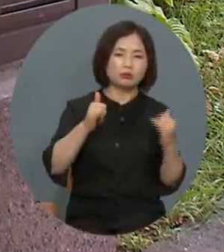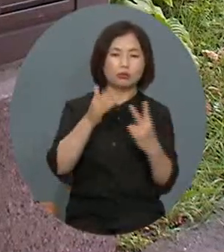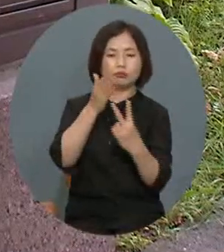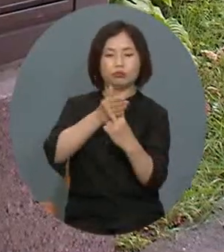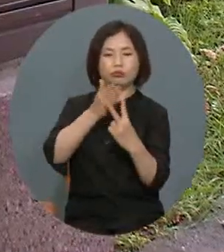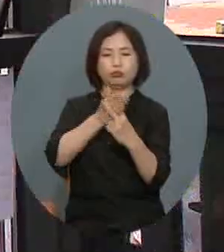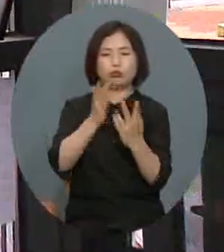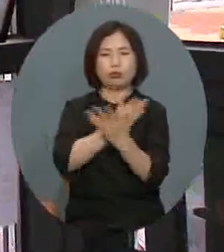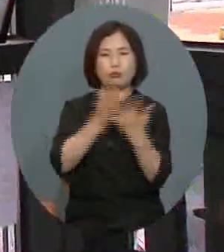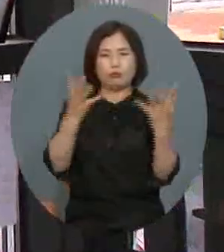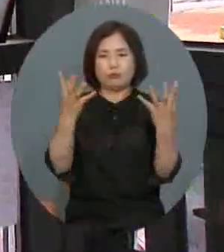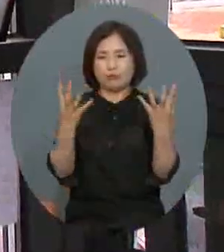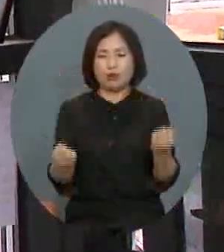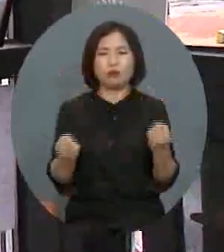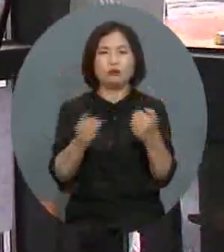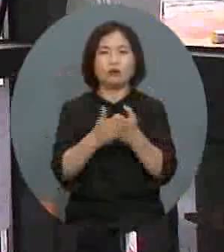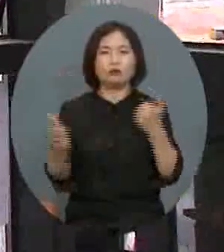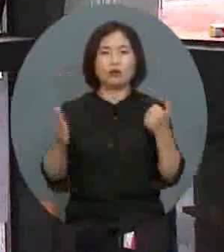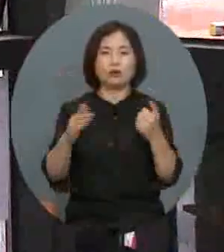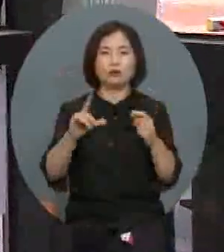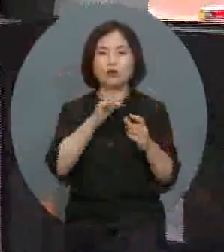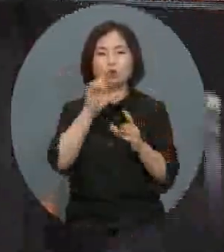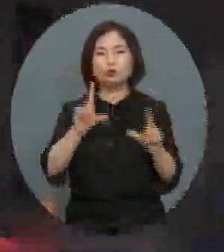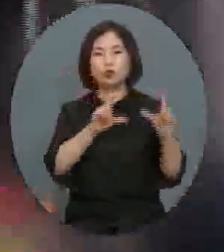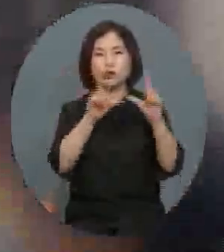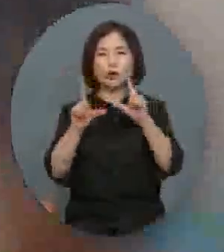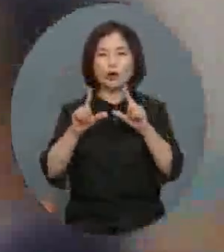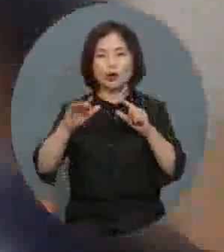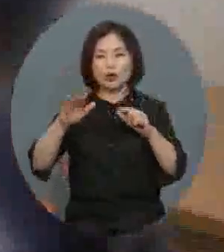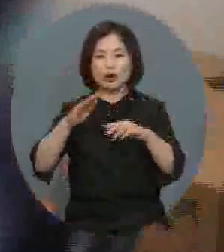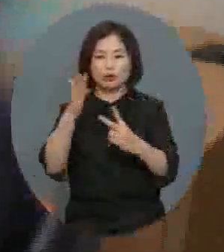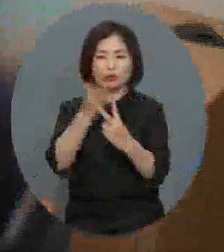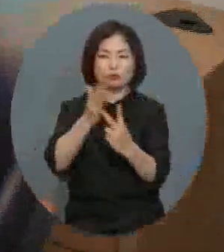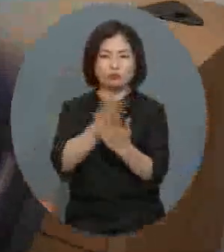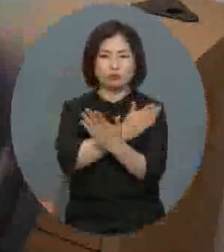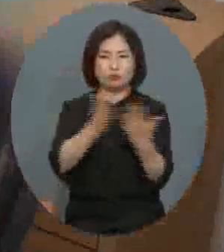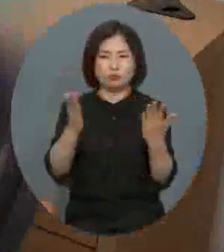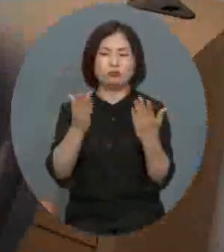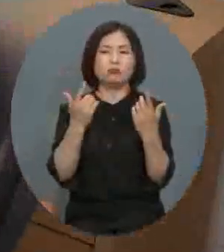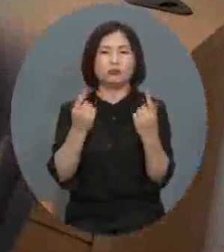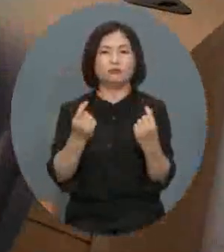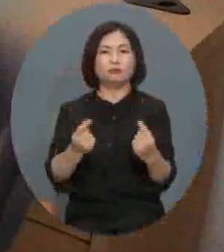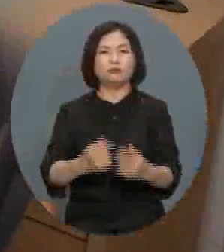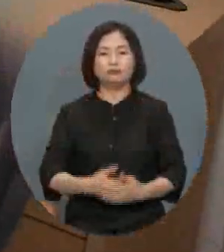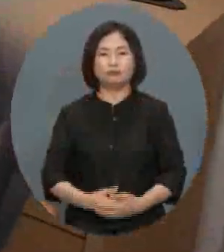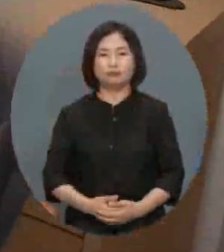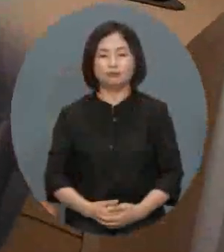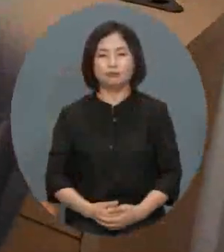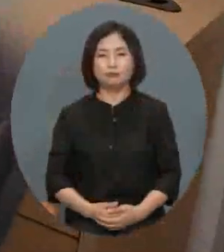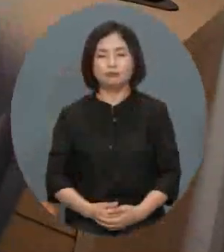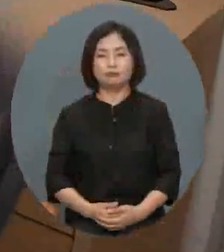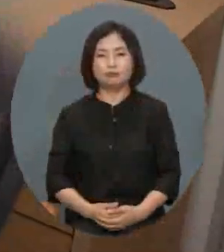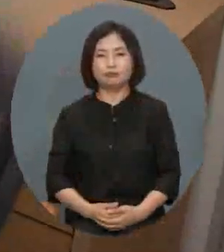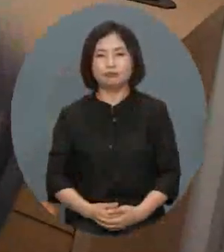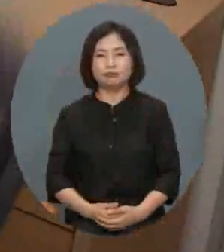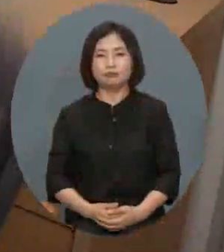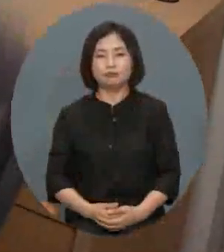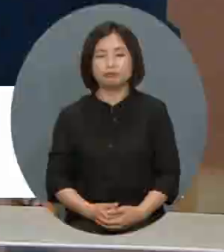뜻이어서 노후 생활에도 양극화 현상이 심해지는 것으로 우려됩니다. MBC 뉴스 박재영입니다.